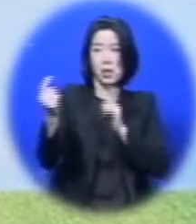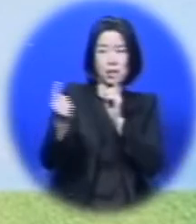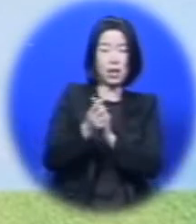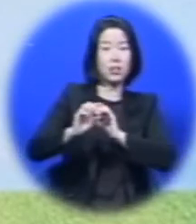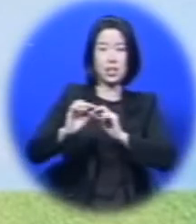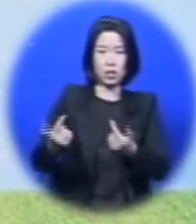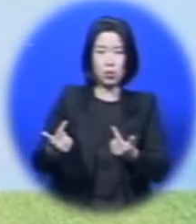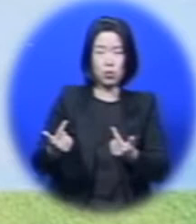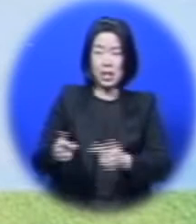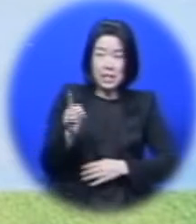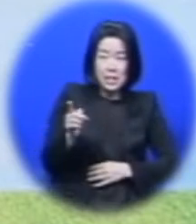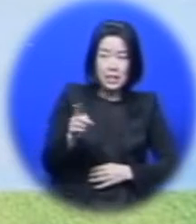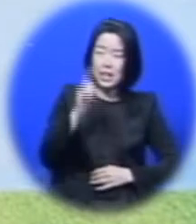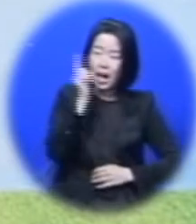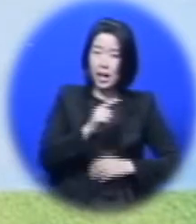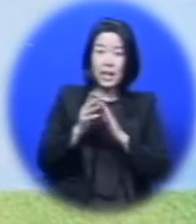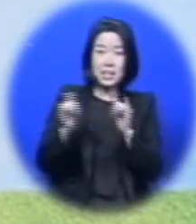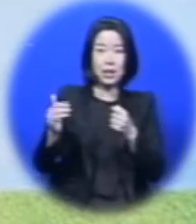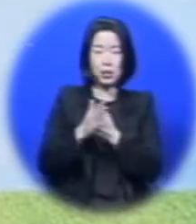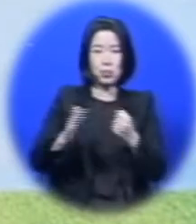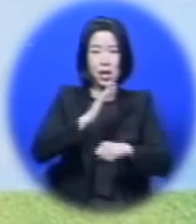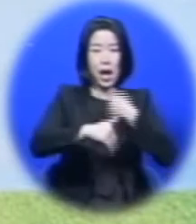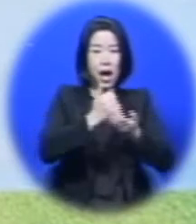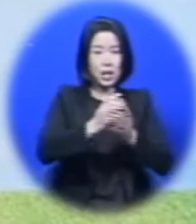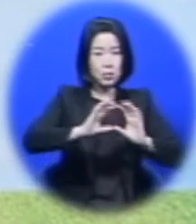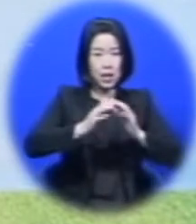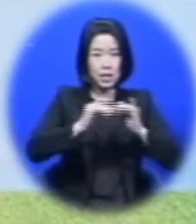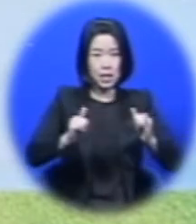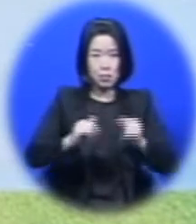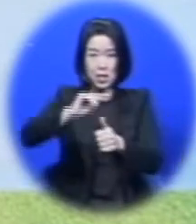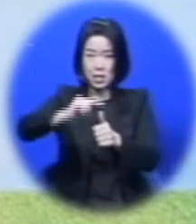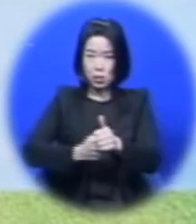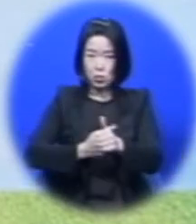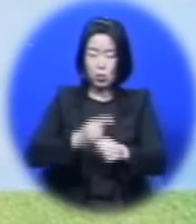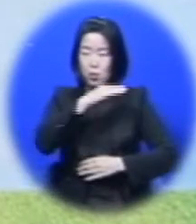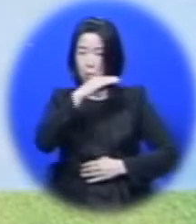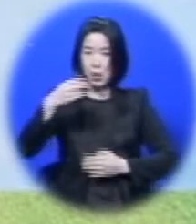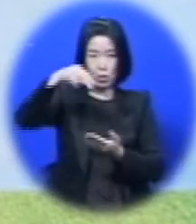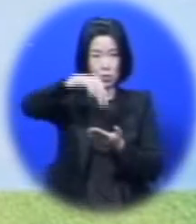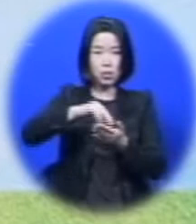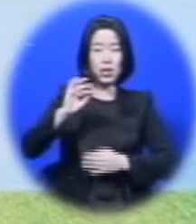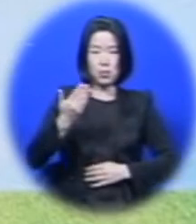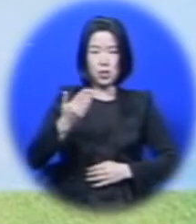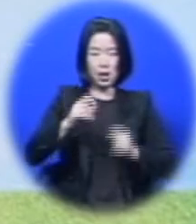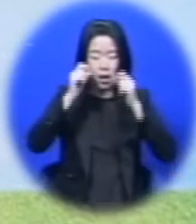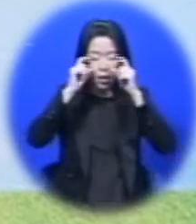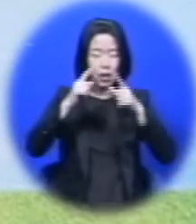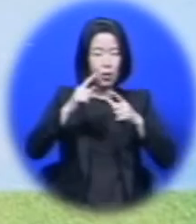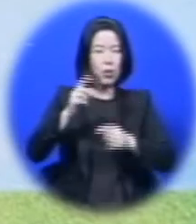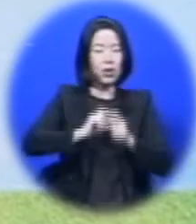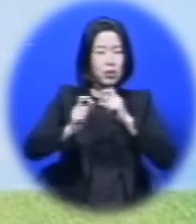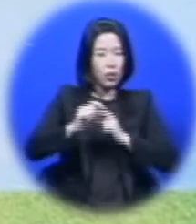아니고 그 악한 사람들 때문에 하나님의 나라 사람들이 스스로 바로 서게 됩니다. 깨어 경성하게